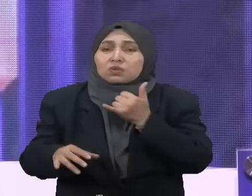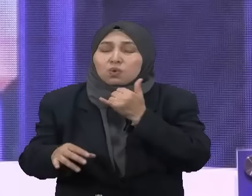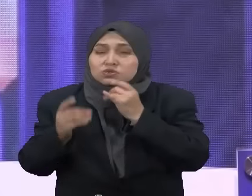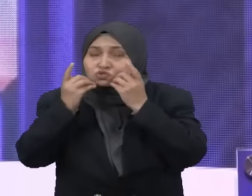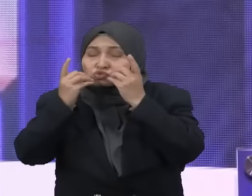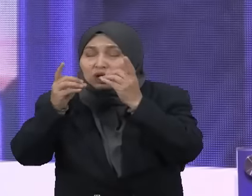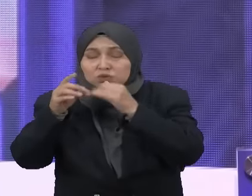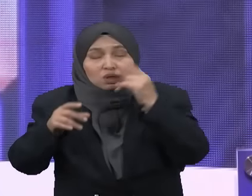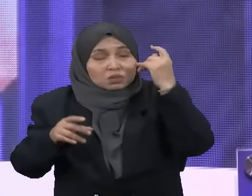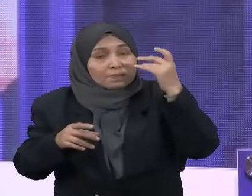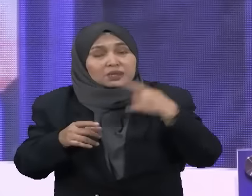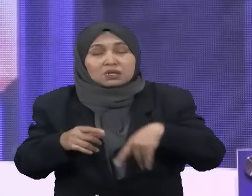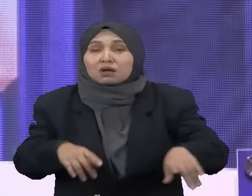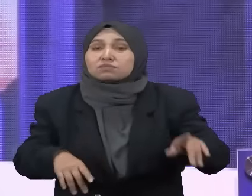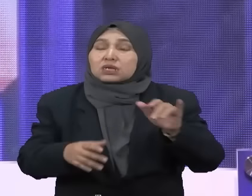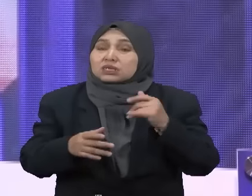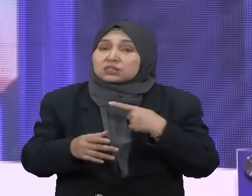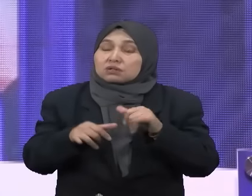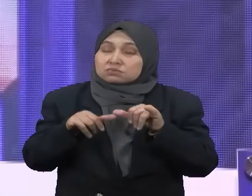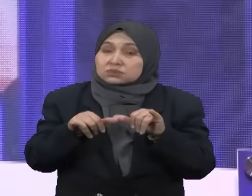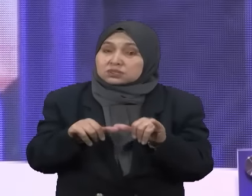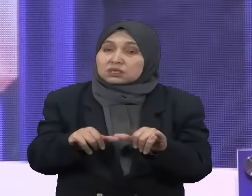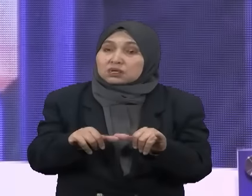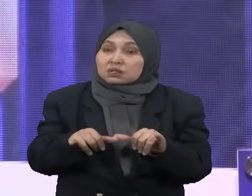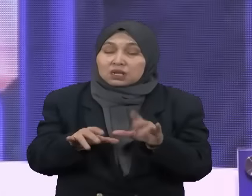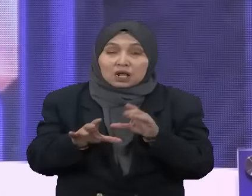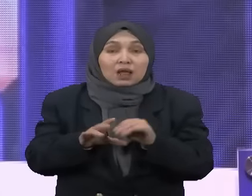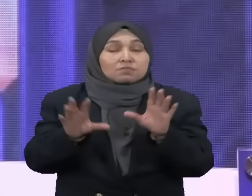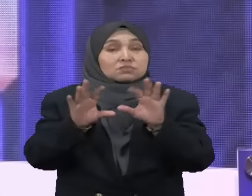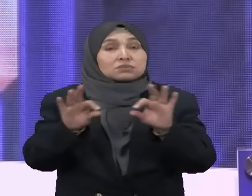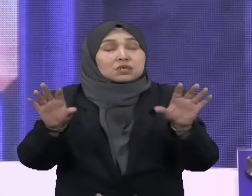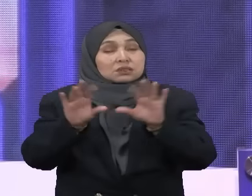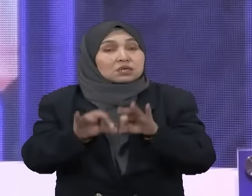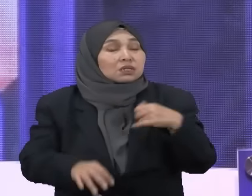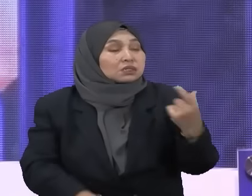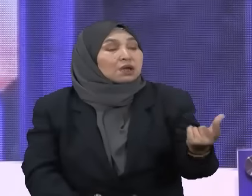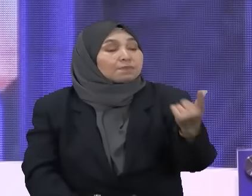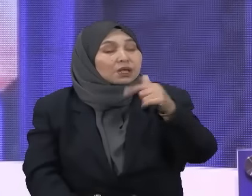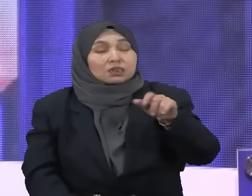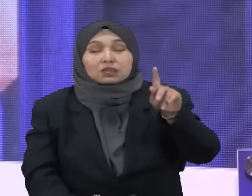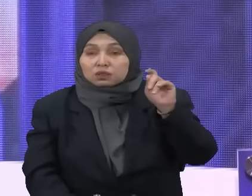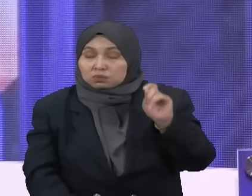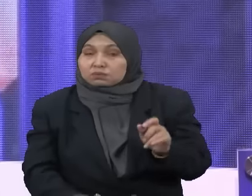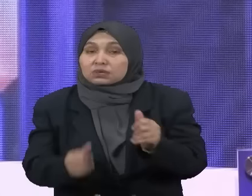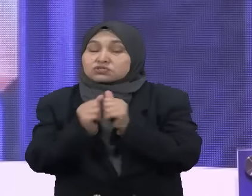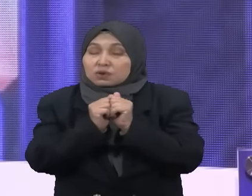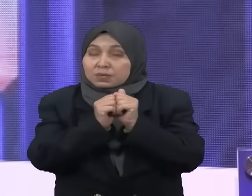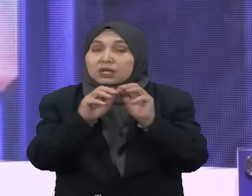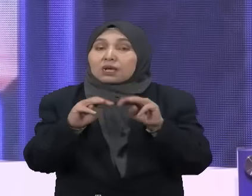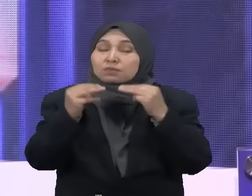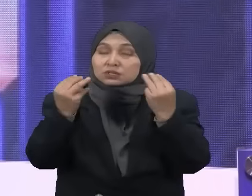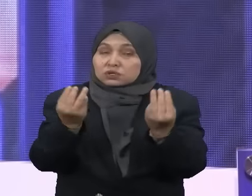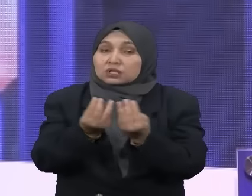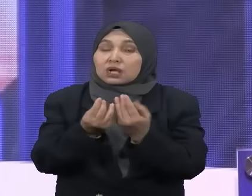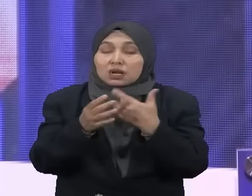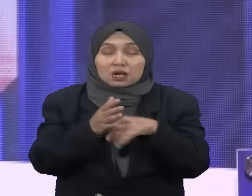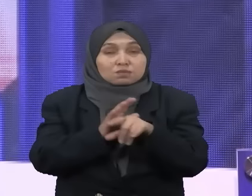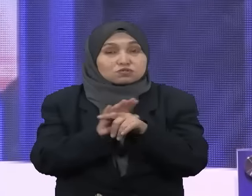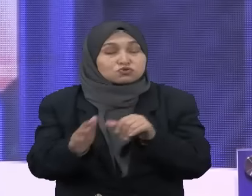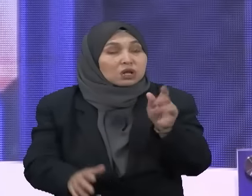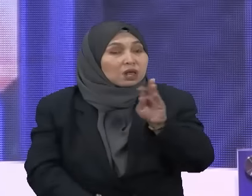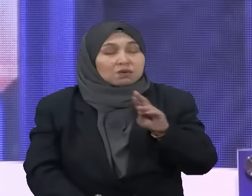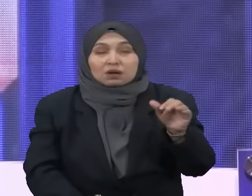puan-puan yang dirahmati Allah SWT, kita masih lagi di dalam kisah Nabi Lut AS bersama dengan kaumnya. Di dalam surah Al-A'raf